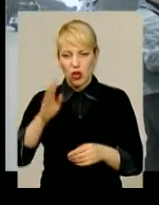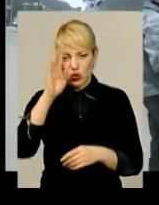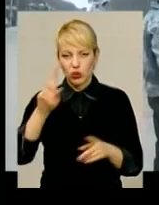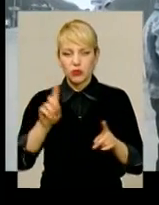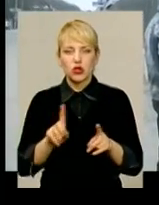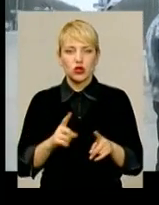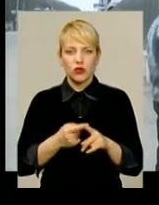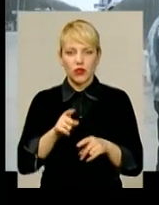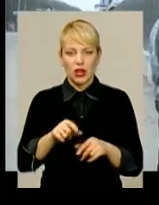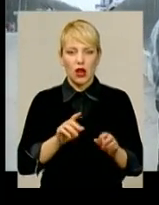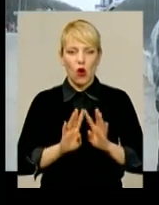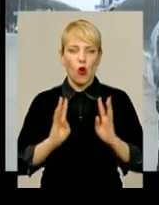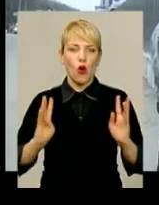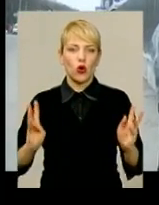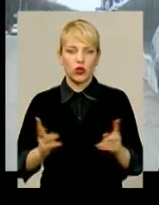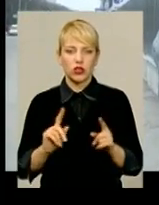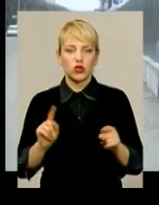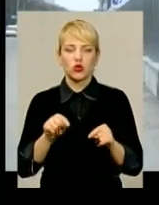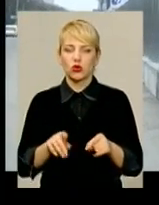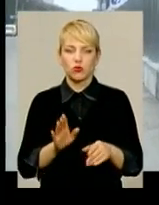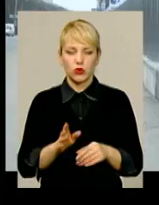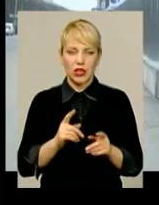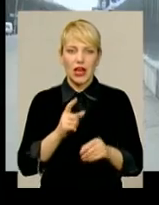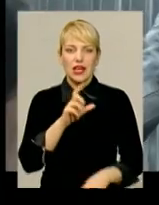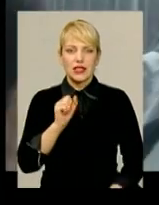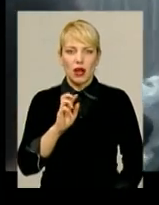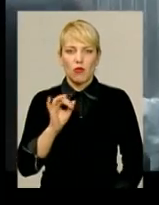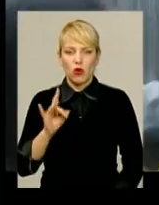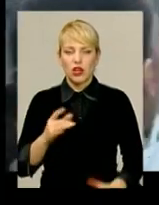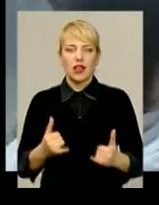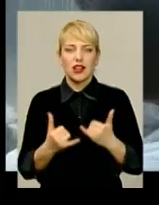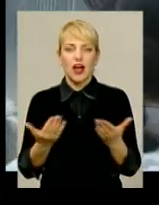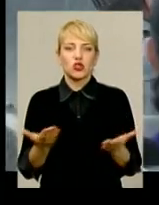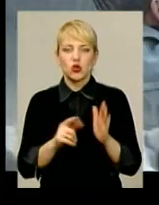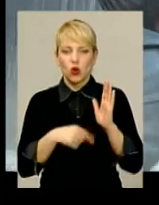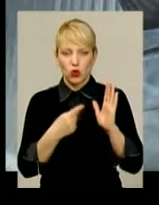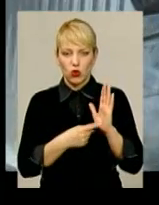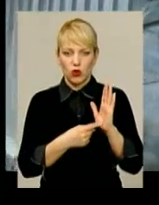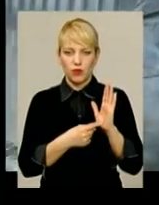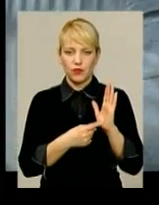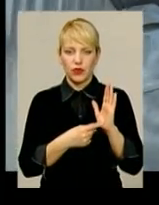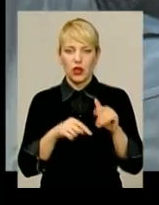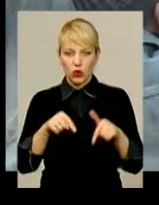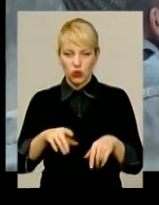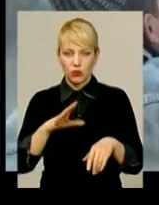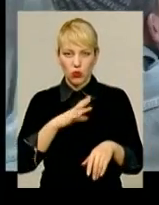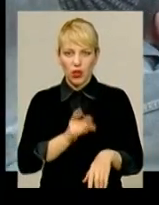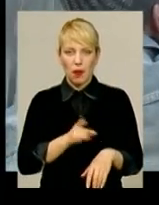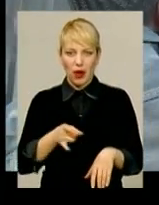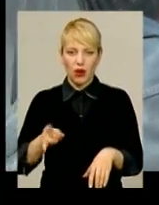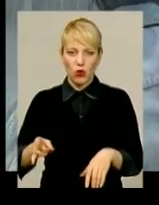огородите? Що тут буде? Забор. Забор для чого? Тут була